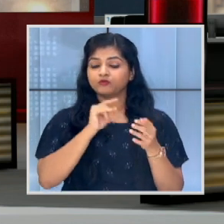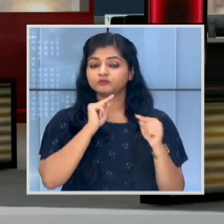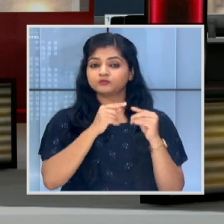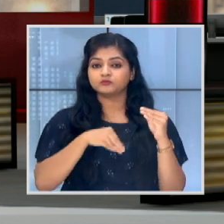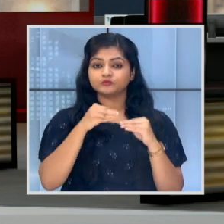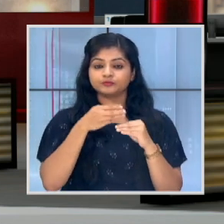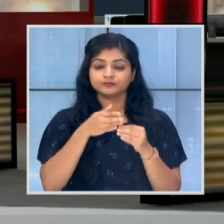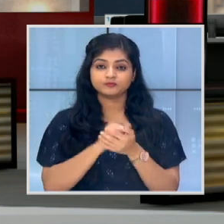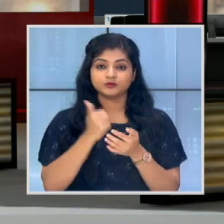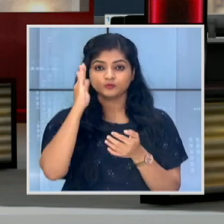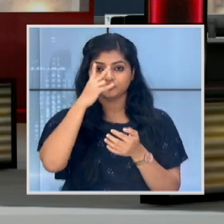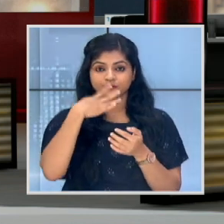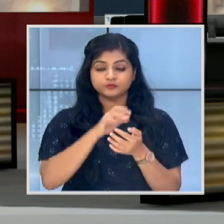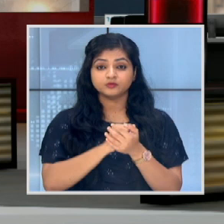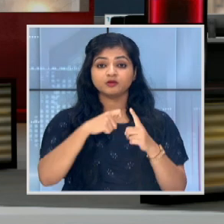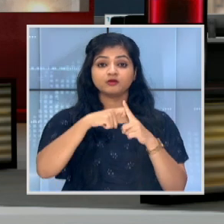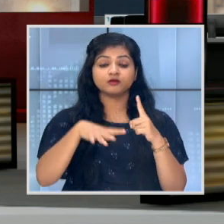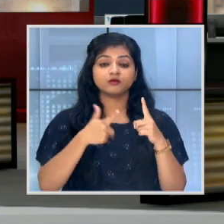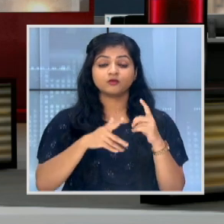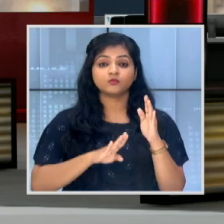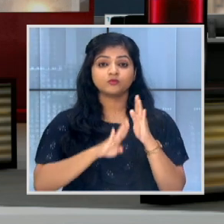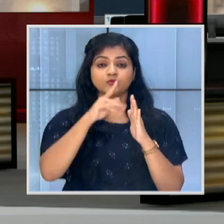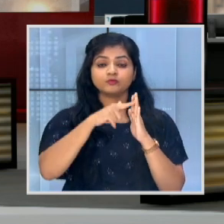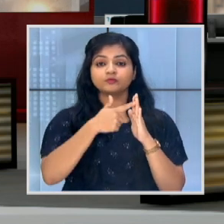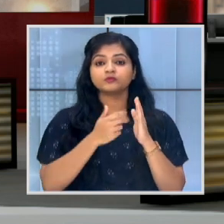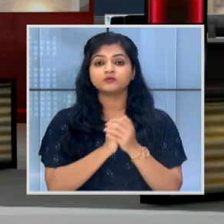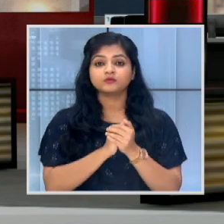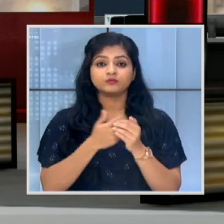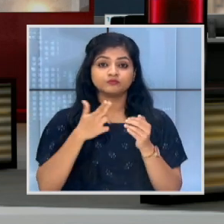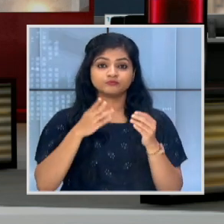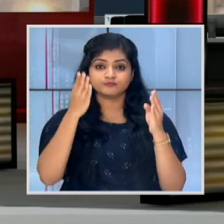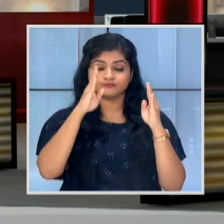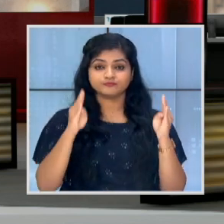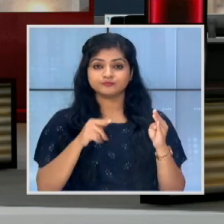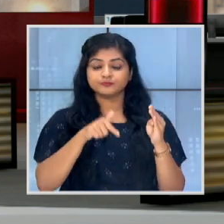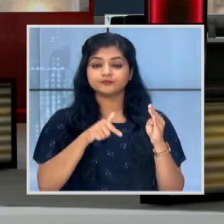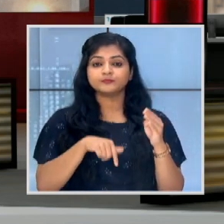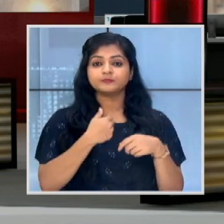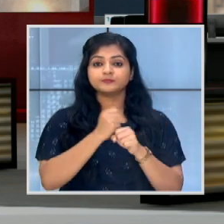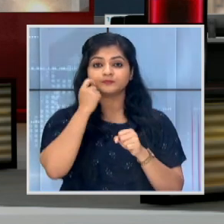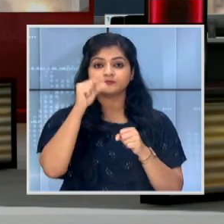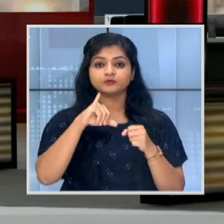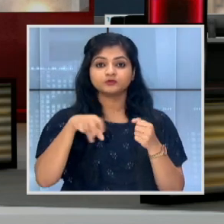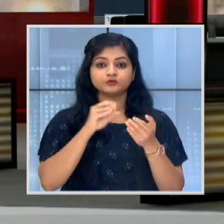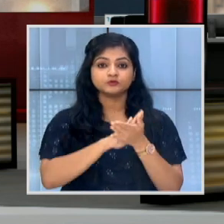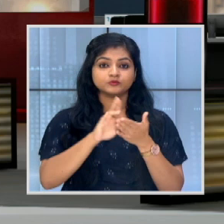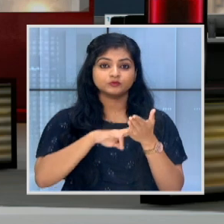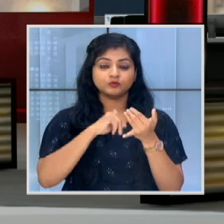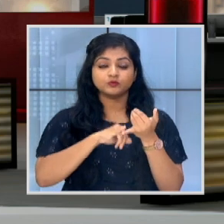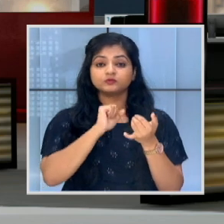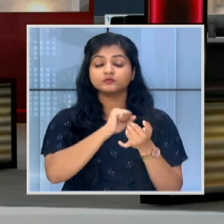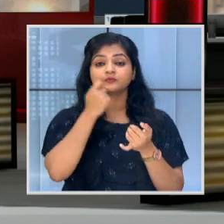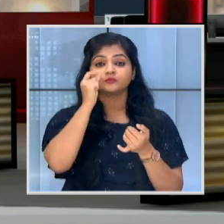വരുന്നത്. മറ്റൊരു വാർത്തയിലേക്ക്. സംസ്ഥാനത്തെ ഏറ്റവും ഉയരമേറിയ മത്സ്യകന്യകാ ശില്പത്തിൻ്റെ സൃഷ്ടാവ് ജോൺസ് കൊല്ലക്കടവിൻ്റെ വീടും